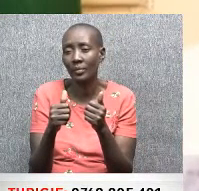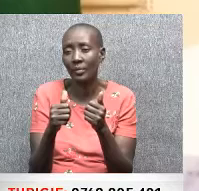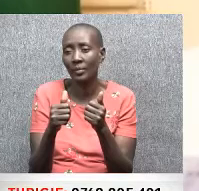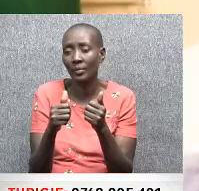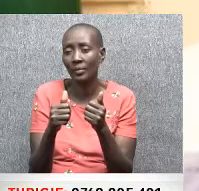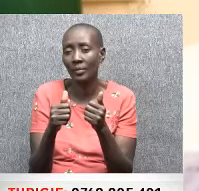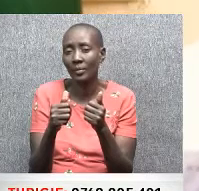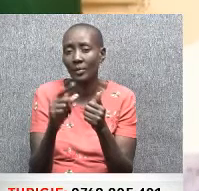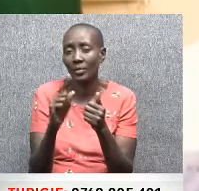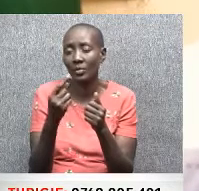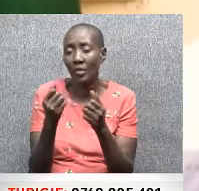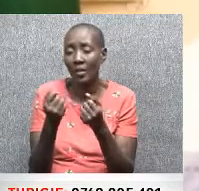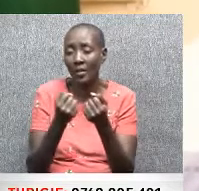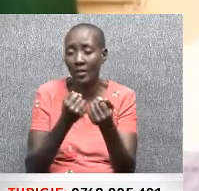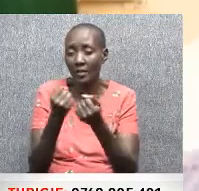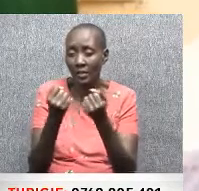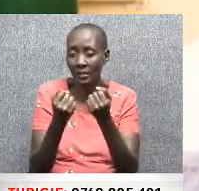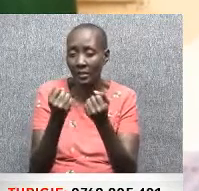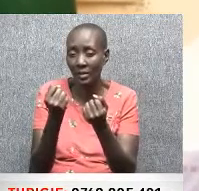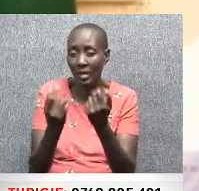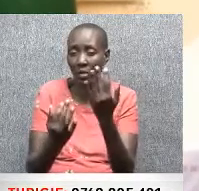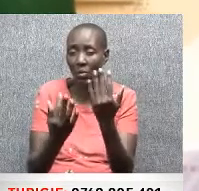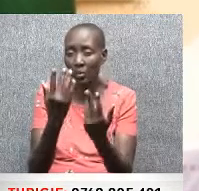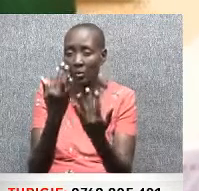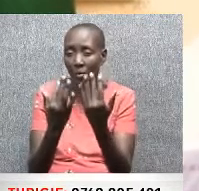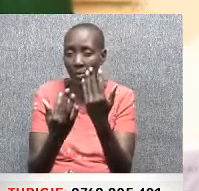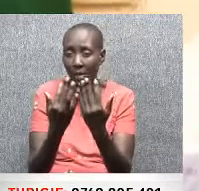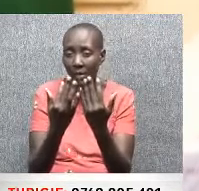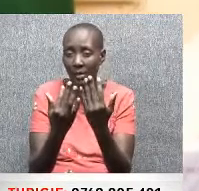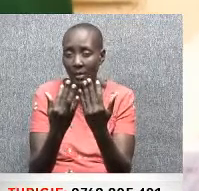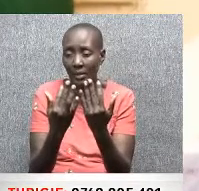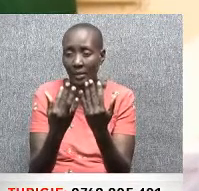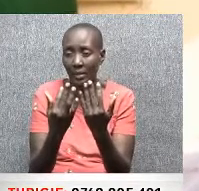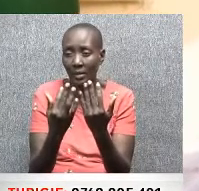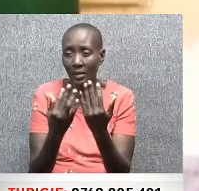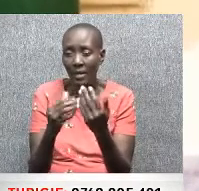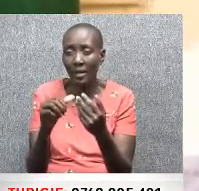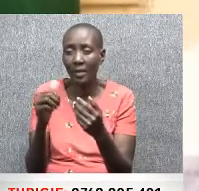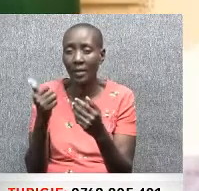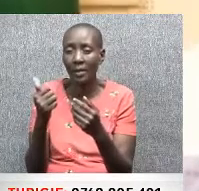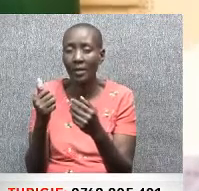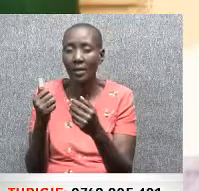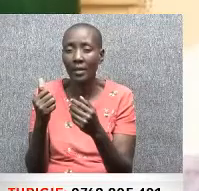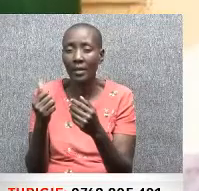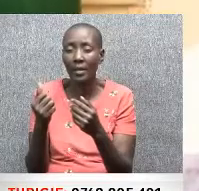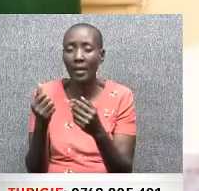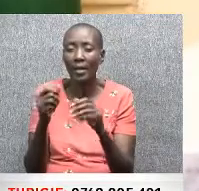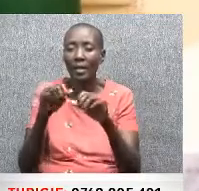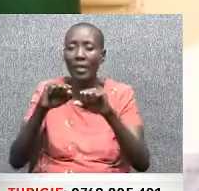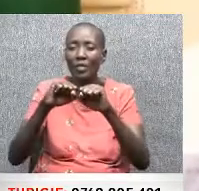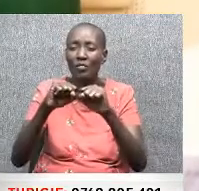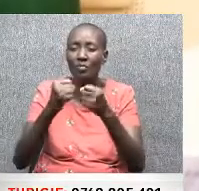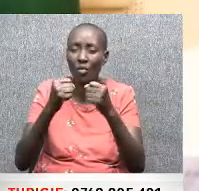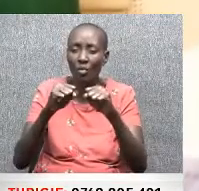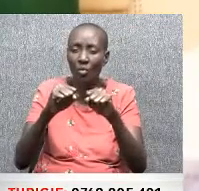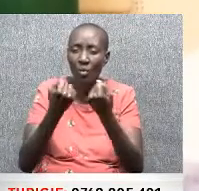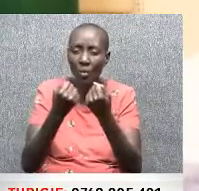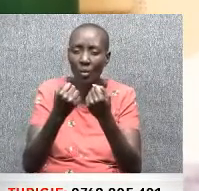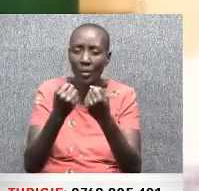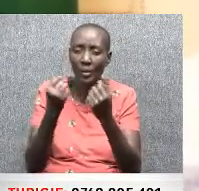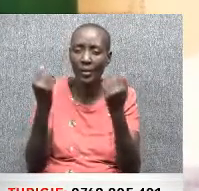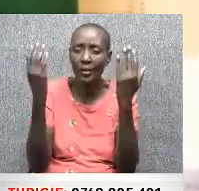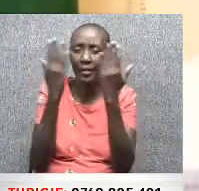in that commotion, and the other one went screen and other places were smashed. But that one was the